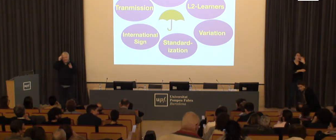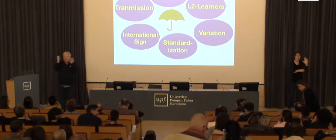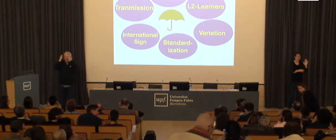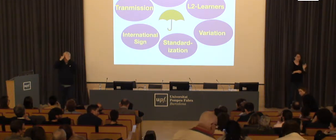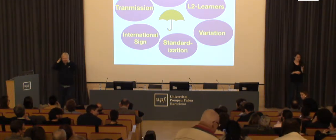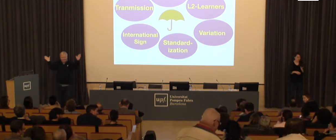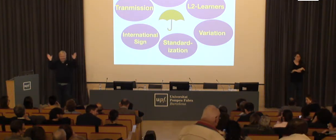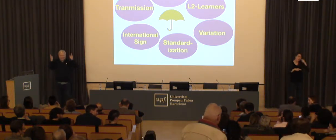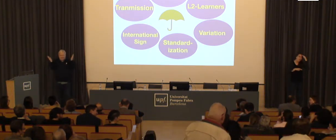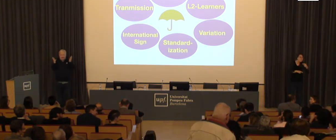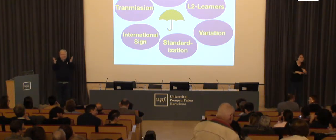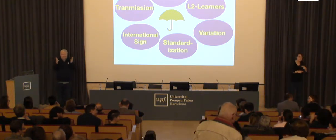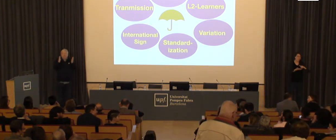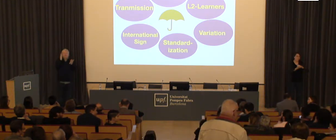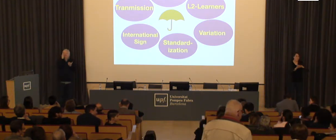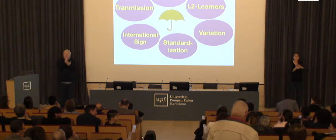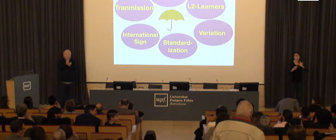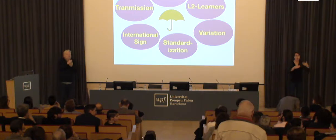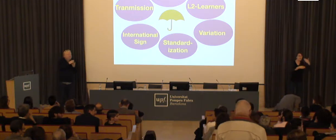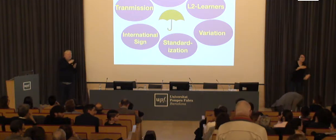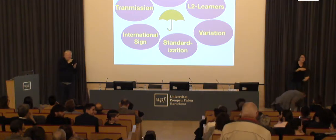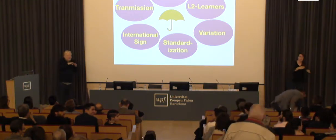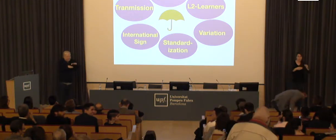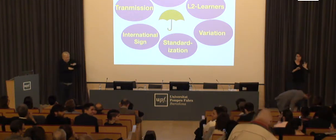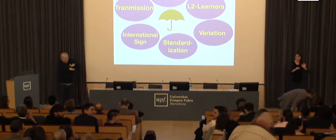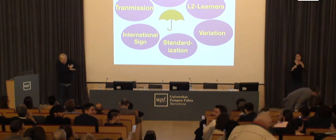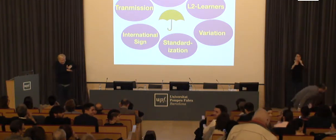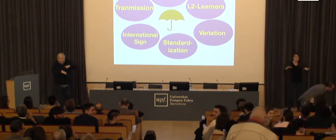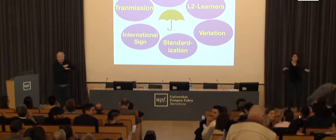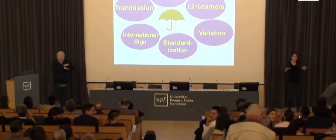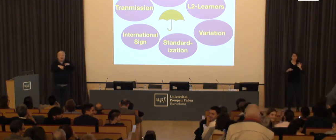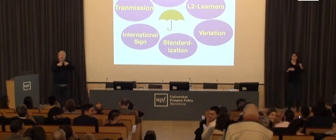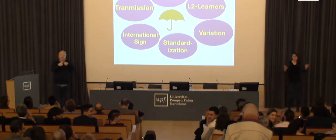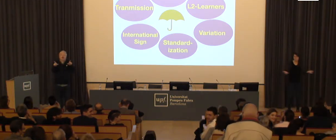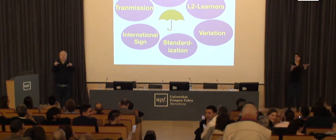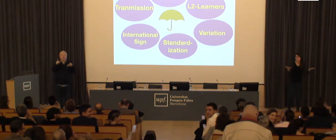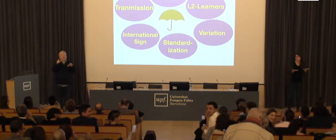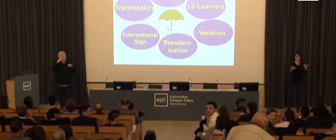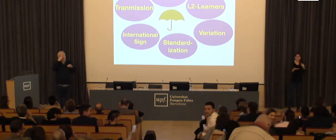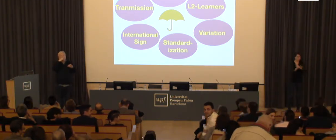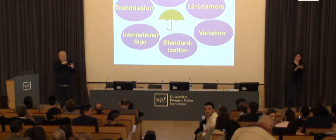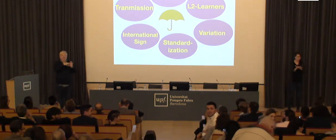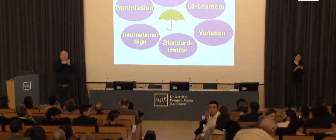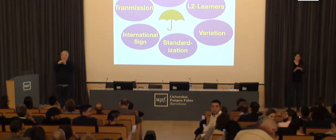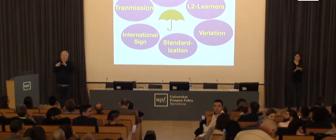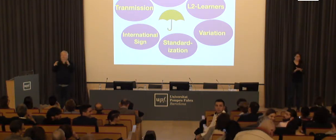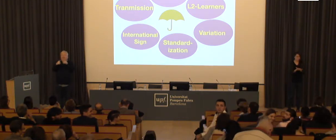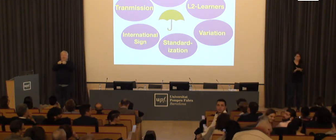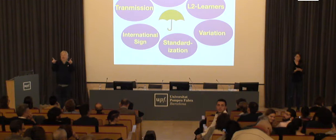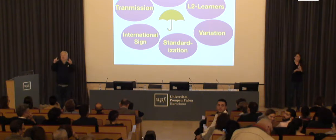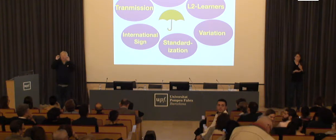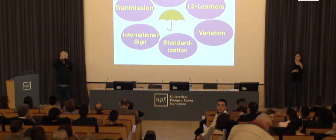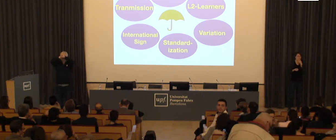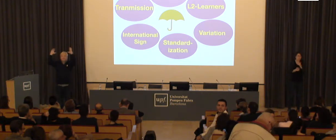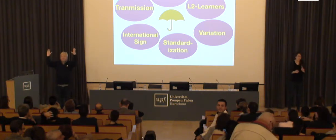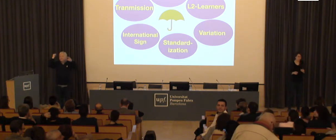de respectar, de posar obstacles, de difondre, de promoure la llengua de signes. Tot això està influint